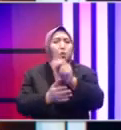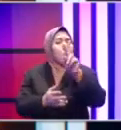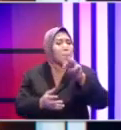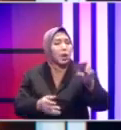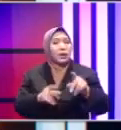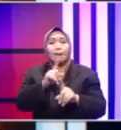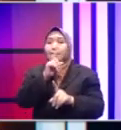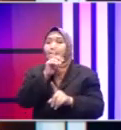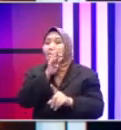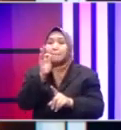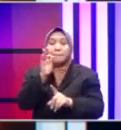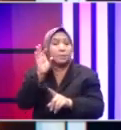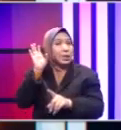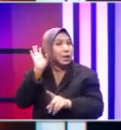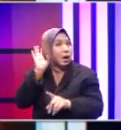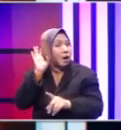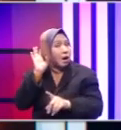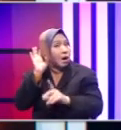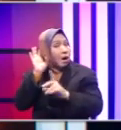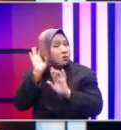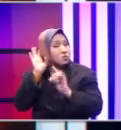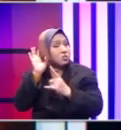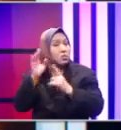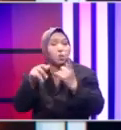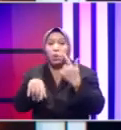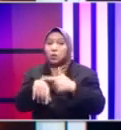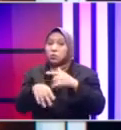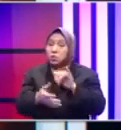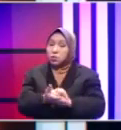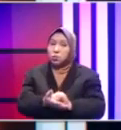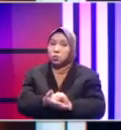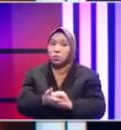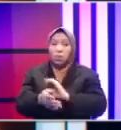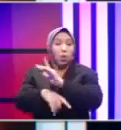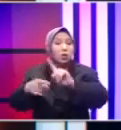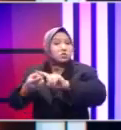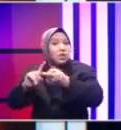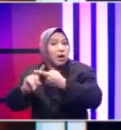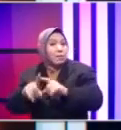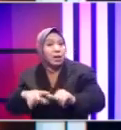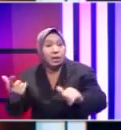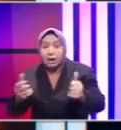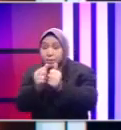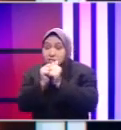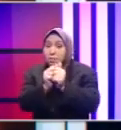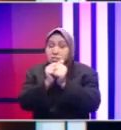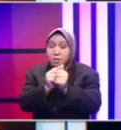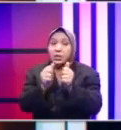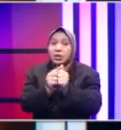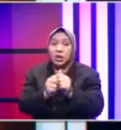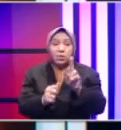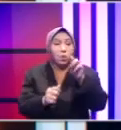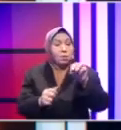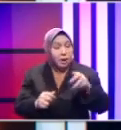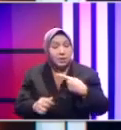dan dengar snow Om Ardian dan dengar maka Ketika itu para sahabat yang lain yang bersama-sama dengan Umar kalo